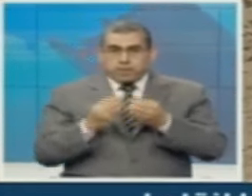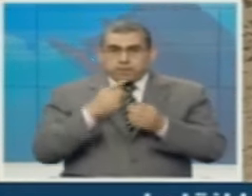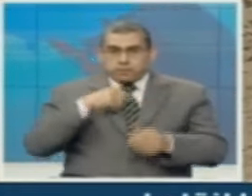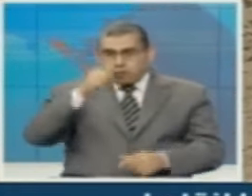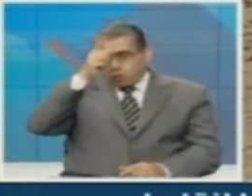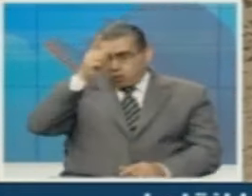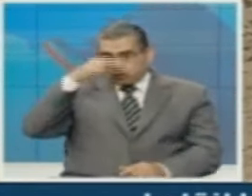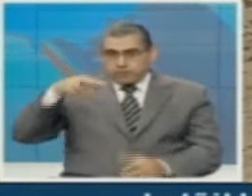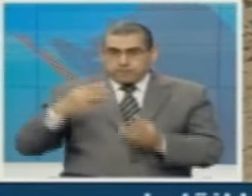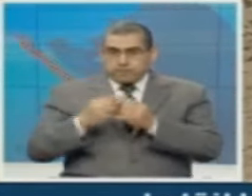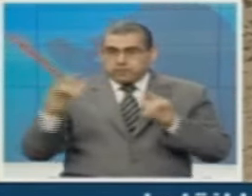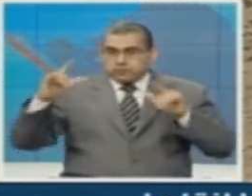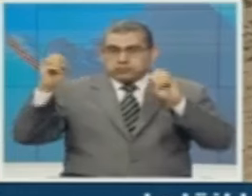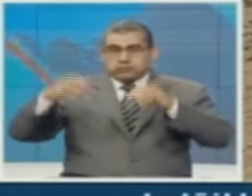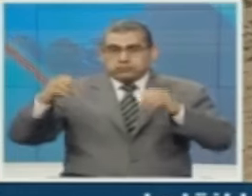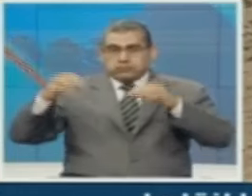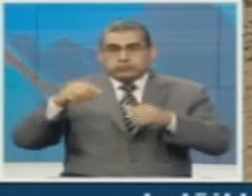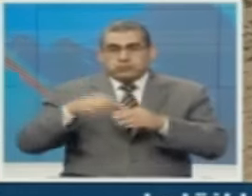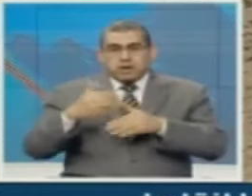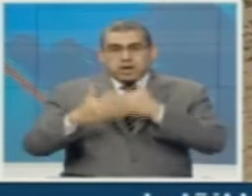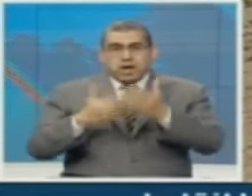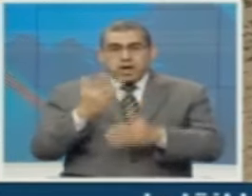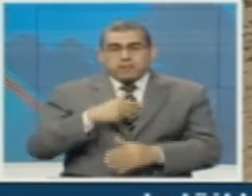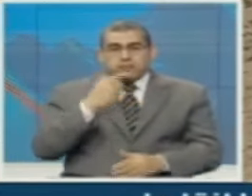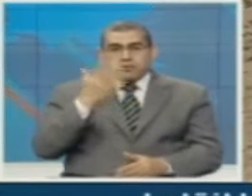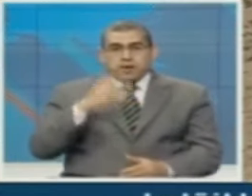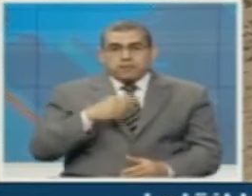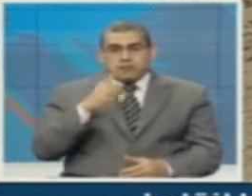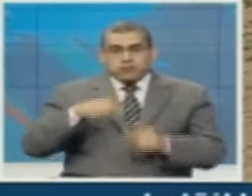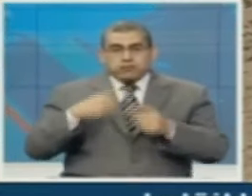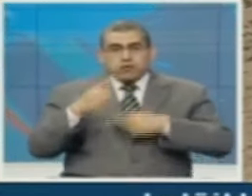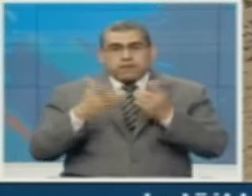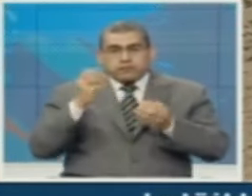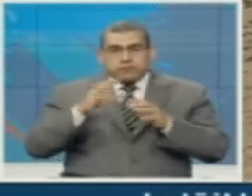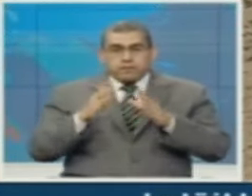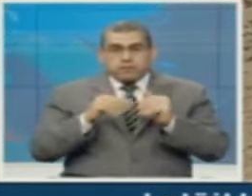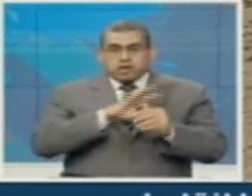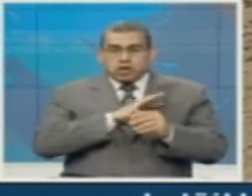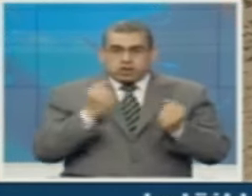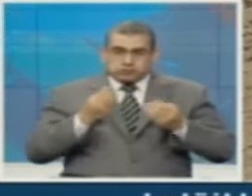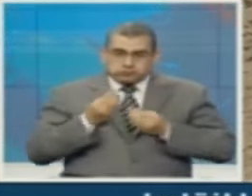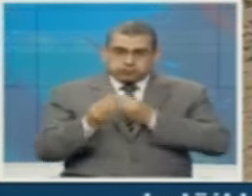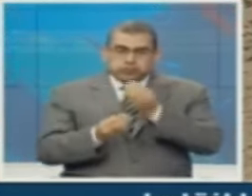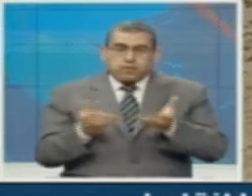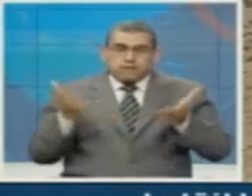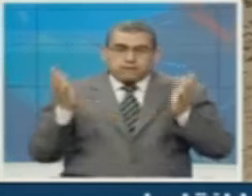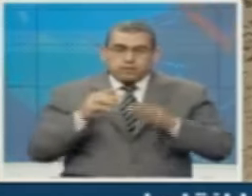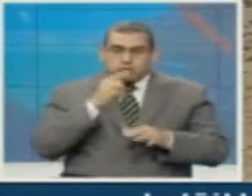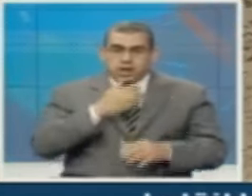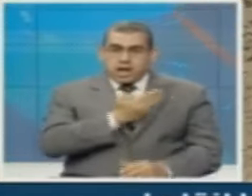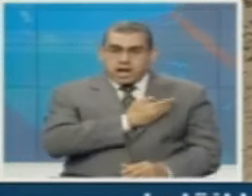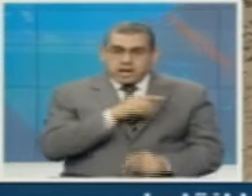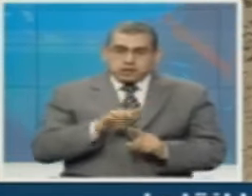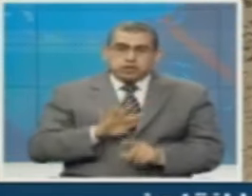الأردنية الهاشمية، هذه الإسقاطات التي تصل إلى شمال قطاع غزة نظرا أيضا لعرقلة قوات الاحتلال دخول هذه الشاحنات من جنوب قطاع غزة إلى